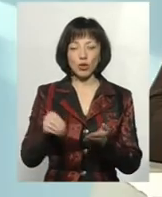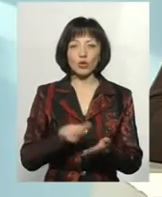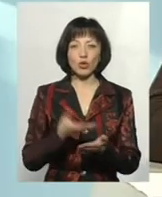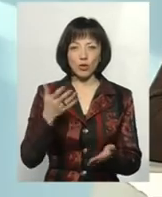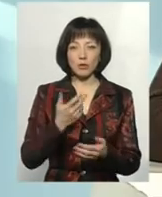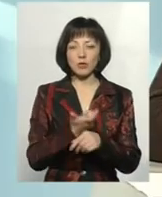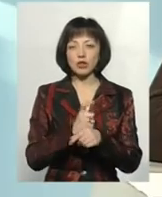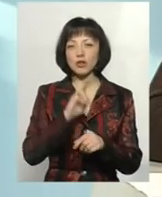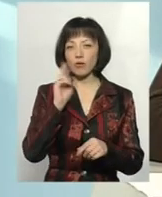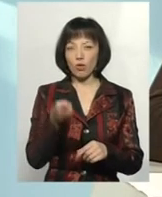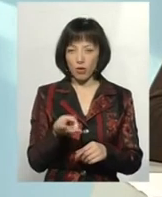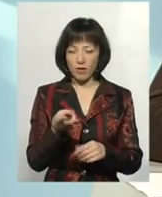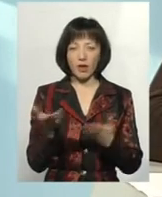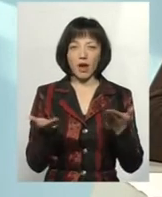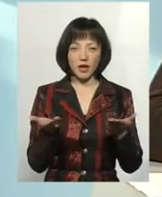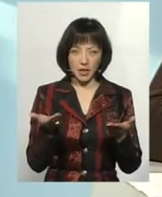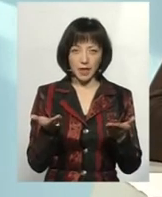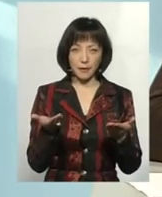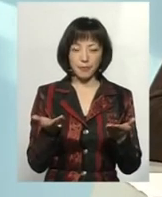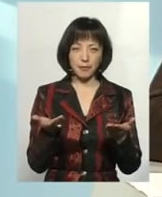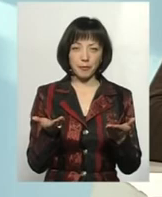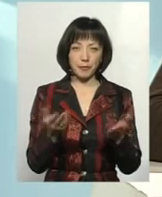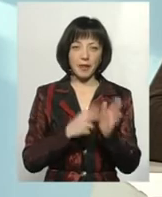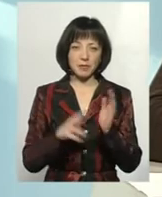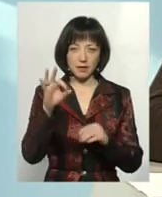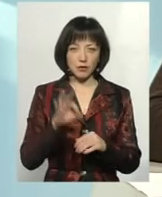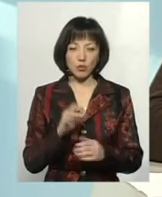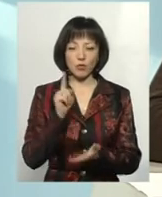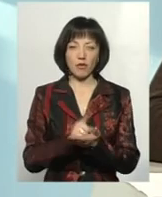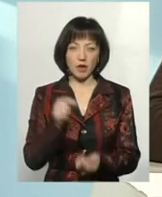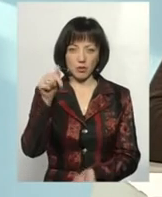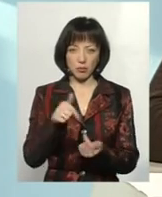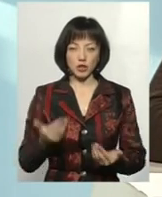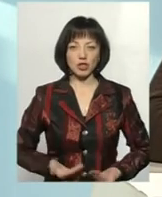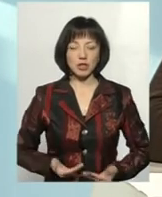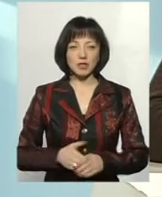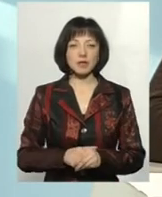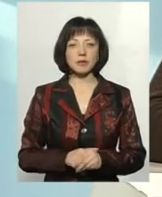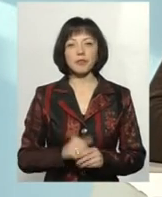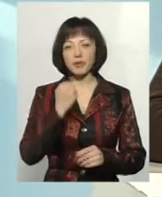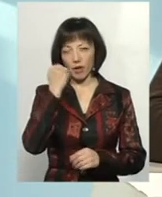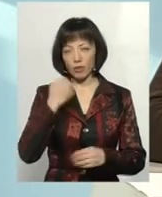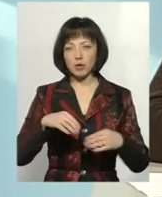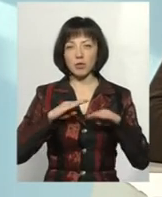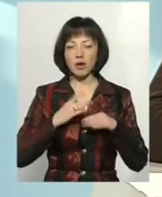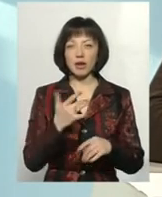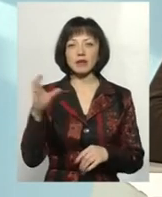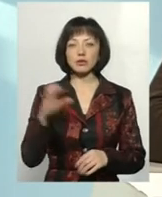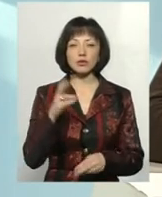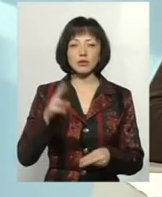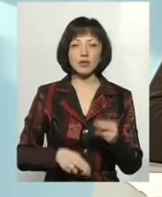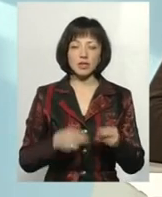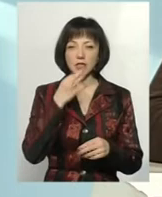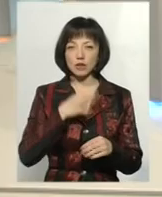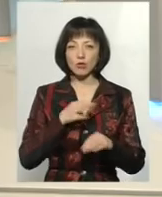більше 2 років, які вже принаймні 80% повинні прижитись. Зрозуміло, дякуємо за пораду. У нас буквально кілька секунд до завершення.